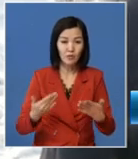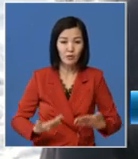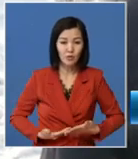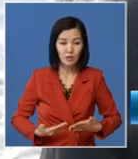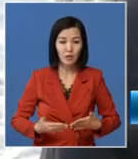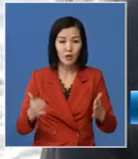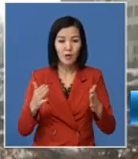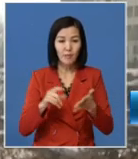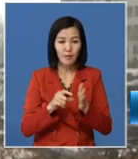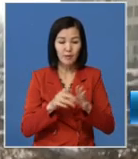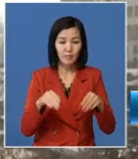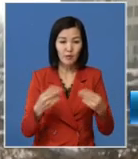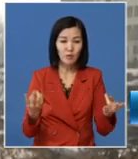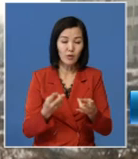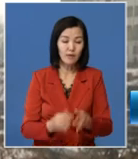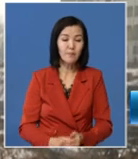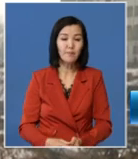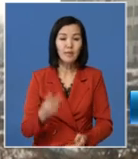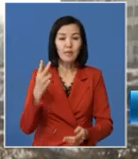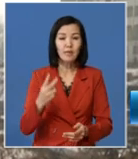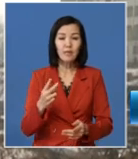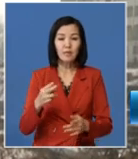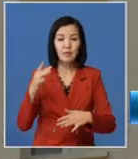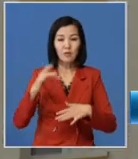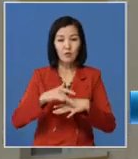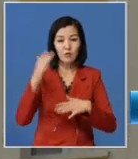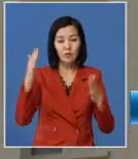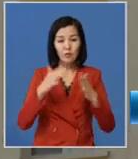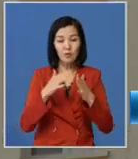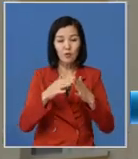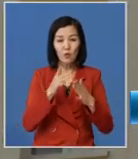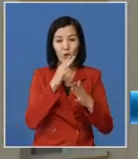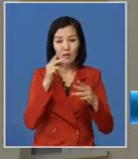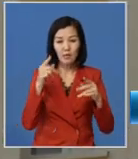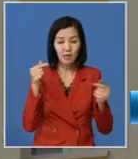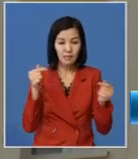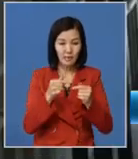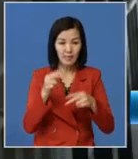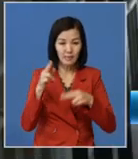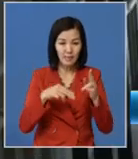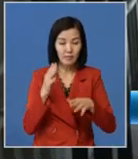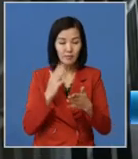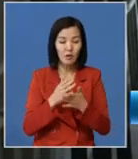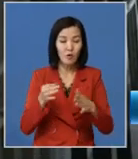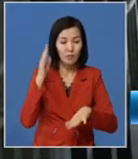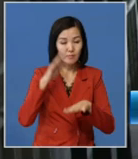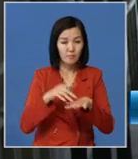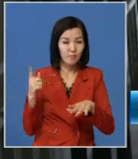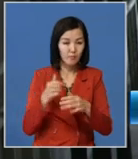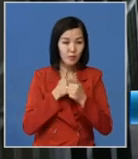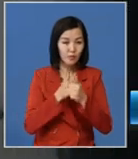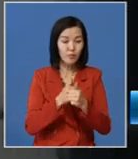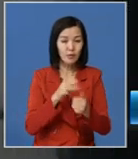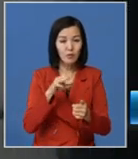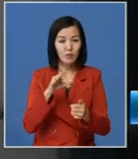осы пәтер берілсе деп. Қос аудандағы тұрғын үйлер бекітілген мерзімге сай салынып жатыр. Облыс әкімінің бірінші орынбасары Ләззат Тұрлашов бұл